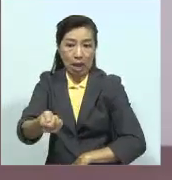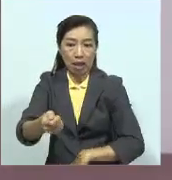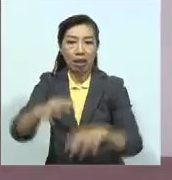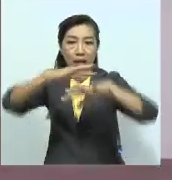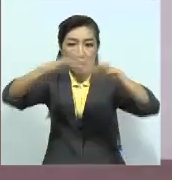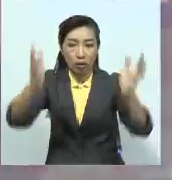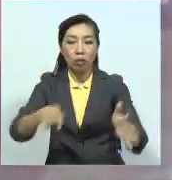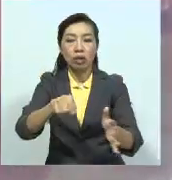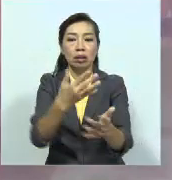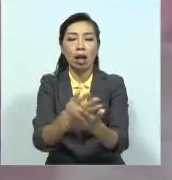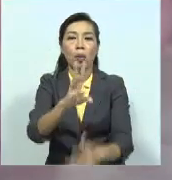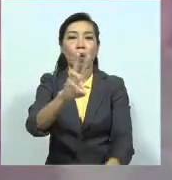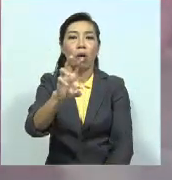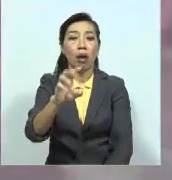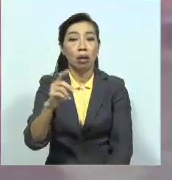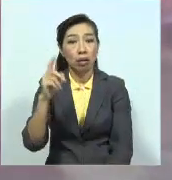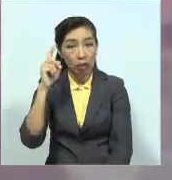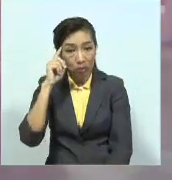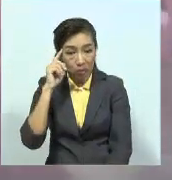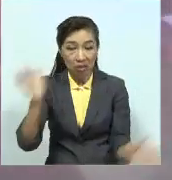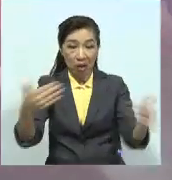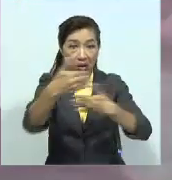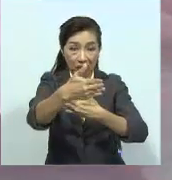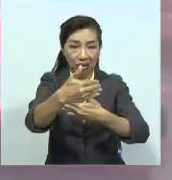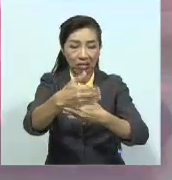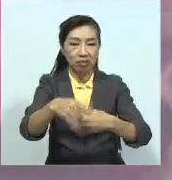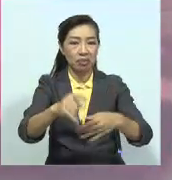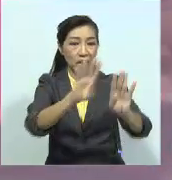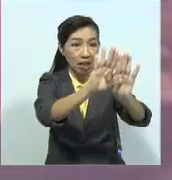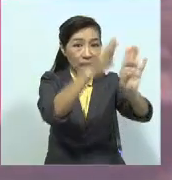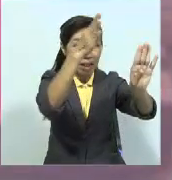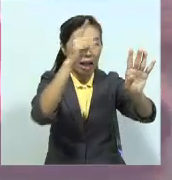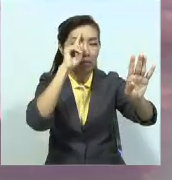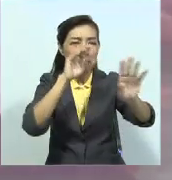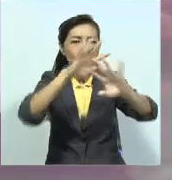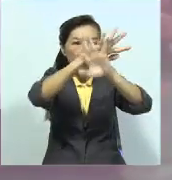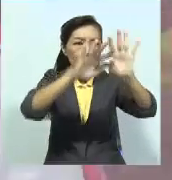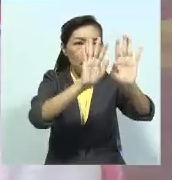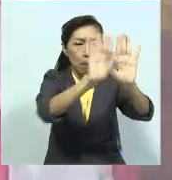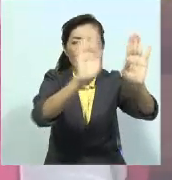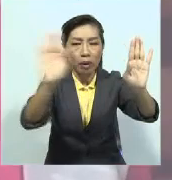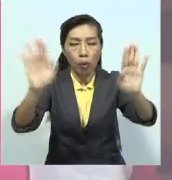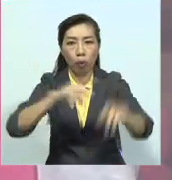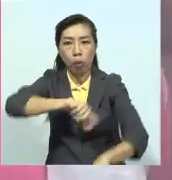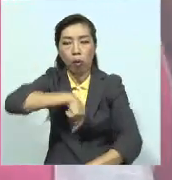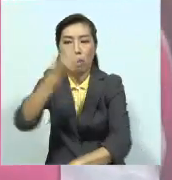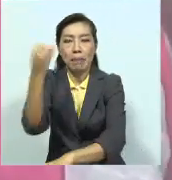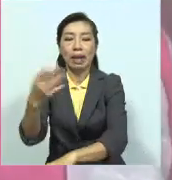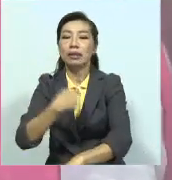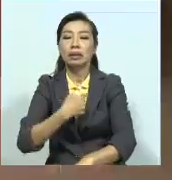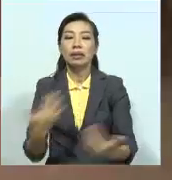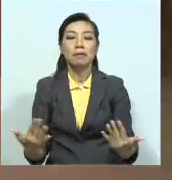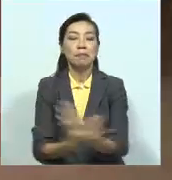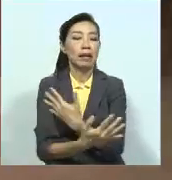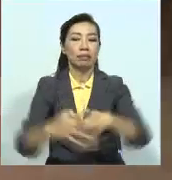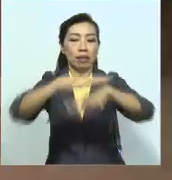600บาทเพราะว่าหากจะติดมุ้งลวดก็ต้องใช้งบประมาณเยอะถือว่าเป็นการระวังป้องกันดีกว่าให้เด็กป่วยสำหรับสถาน